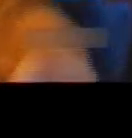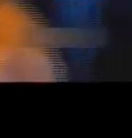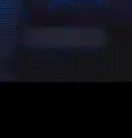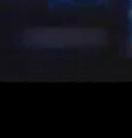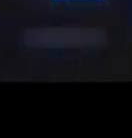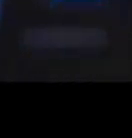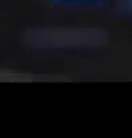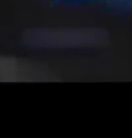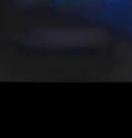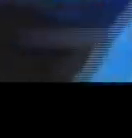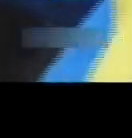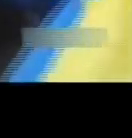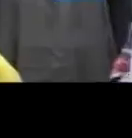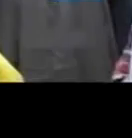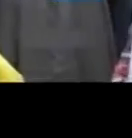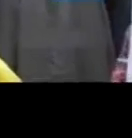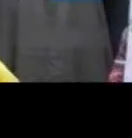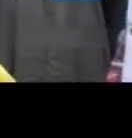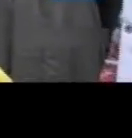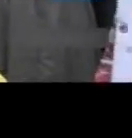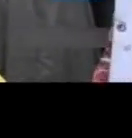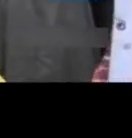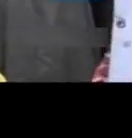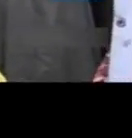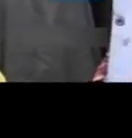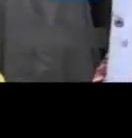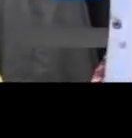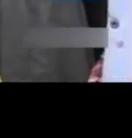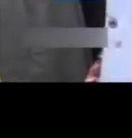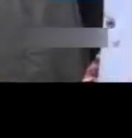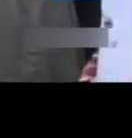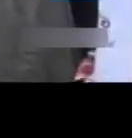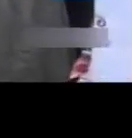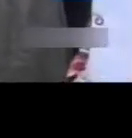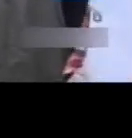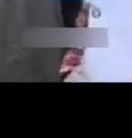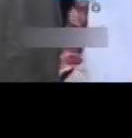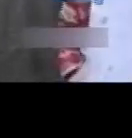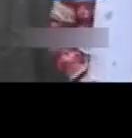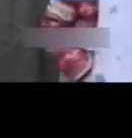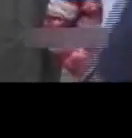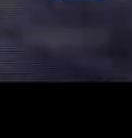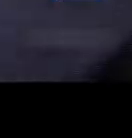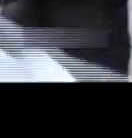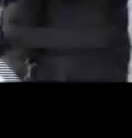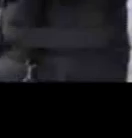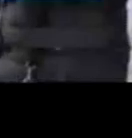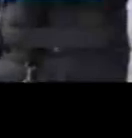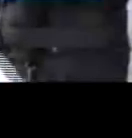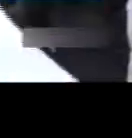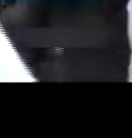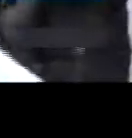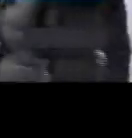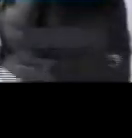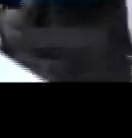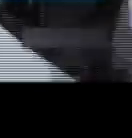несли 30-метровий прапор України. Нація єдина! Бог і Україна! Нація єдина! Живий